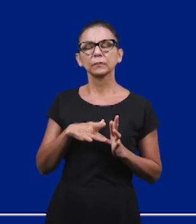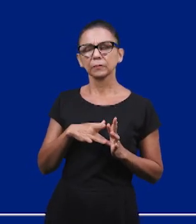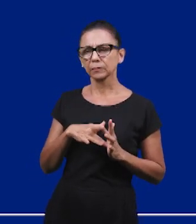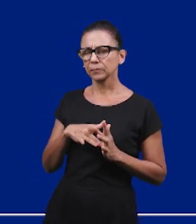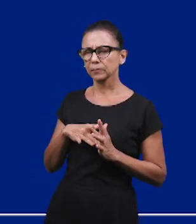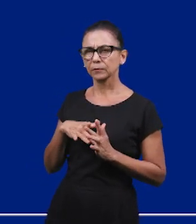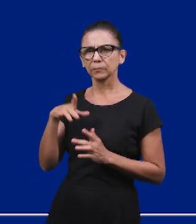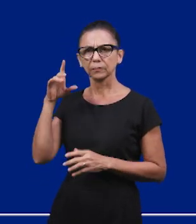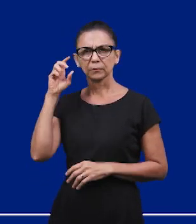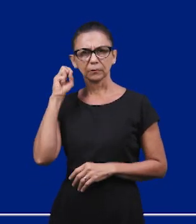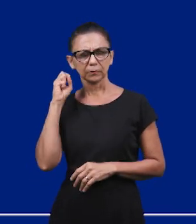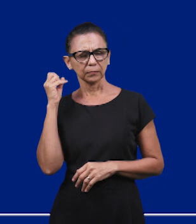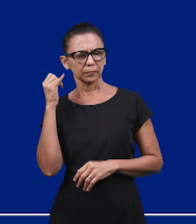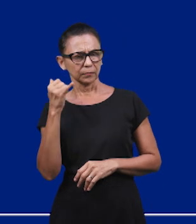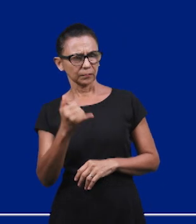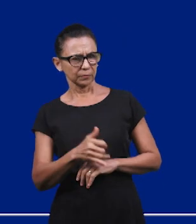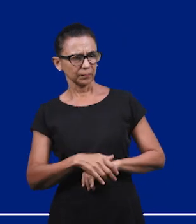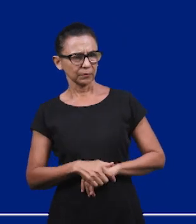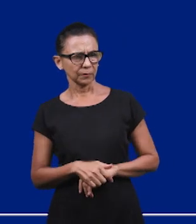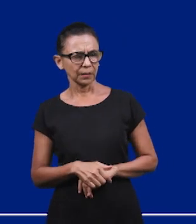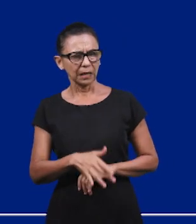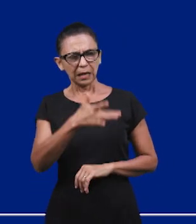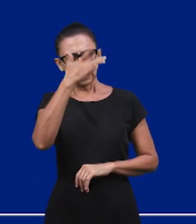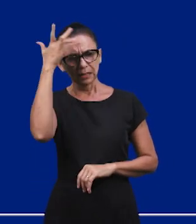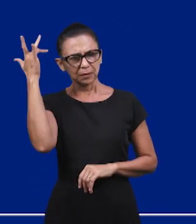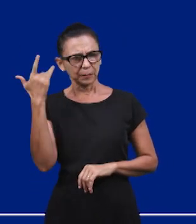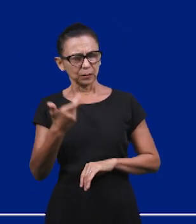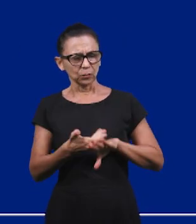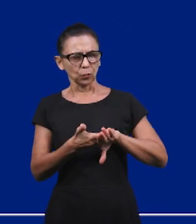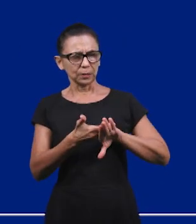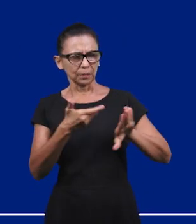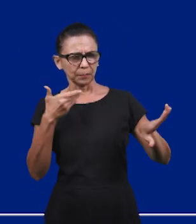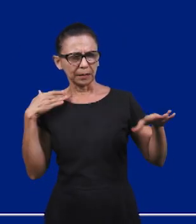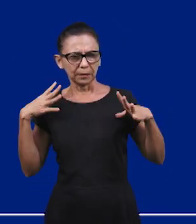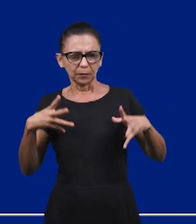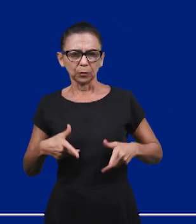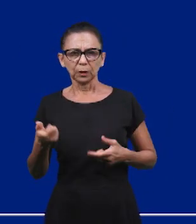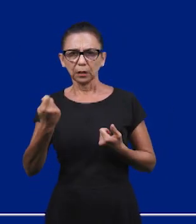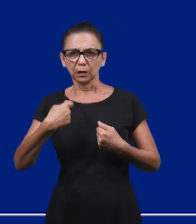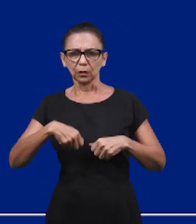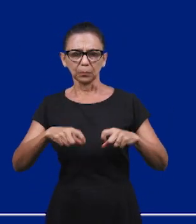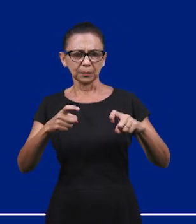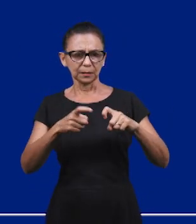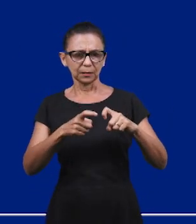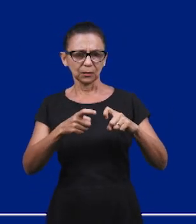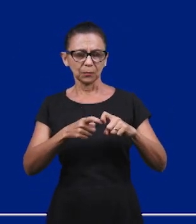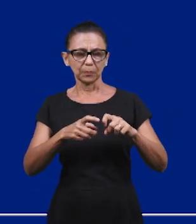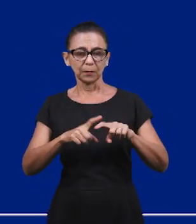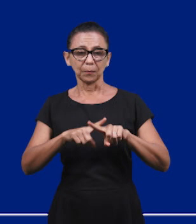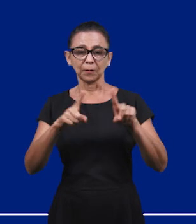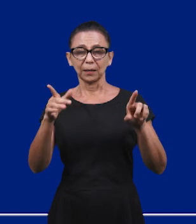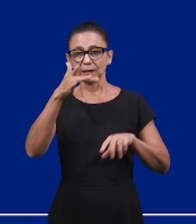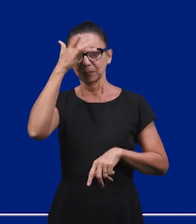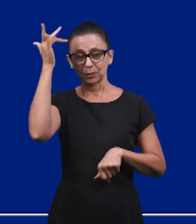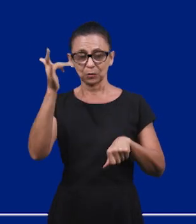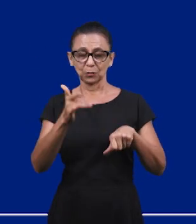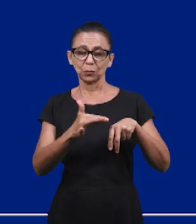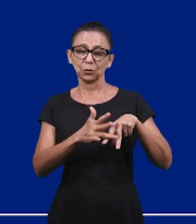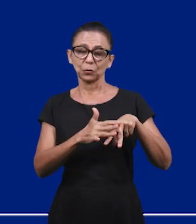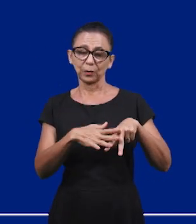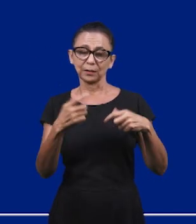besoin de médecins, mais, mais surtout ceux qui sont malades. Je ne suis pas appelé les justes, mais les